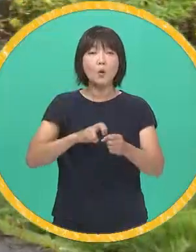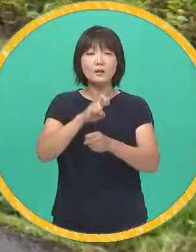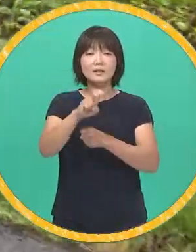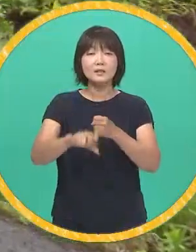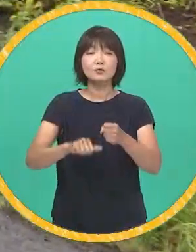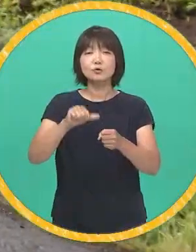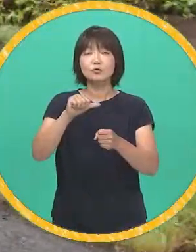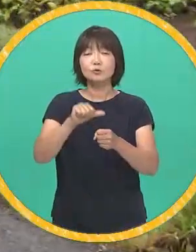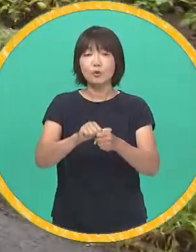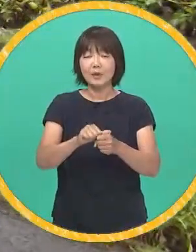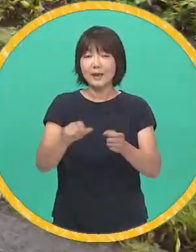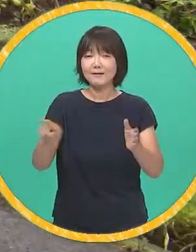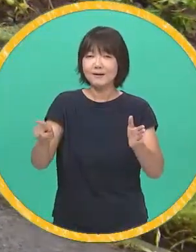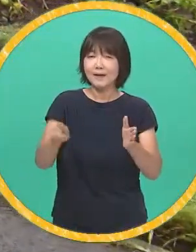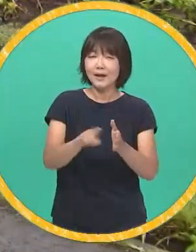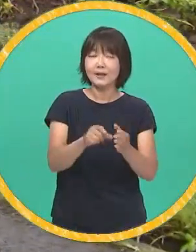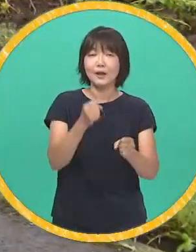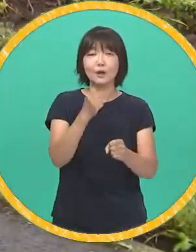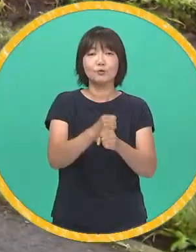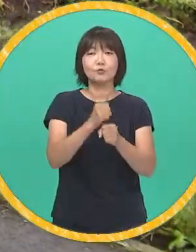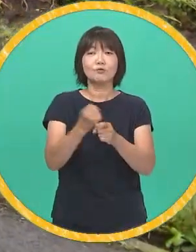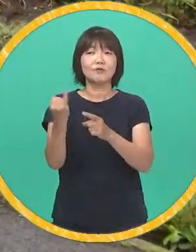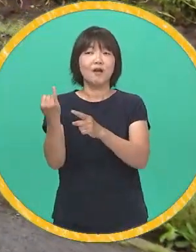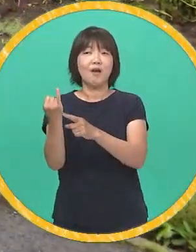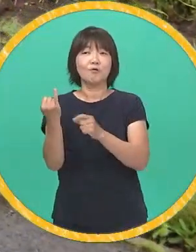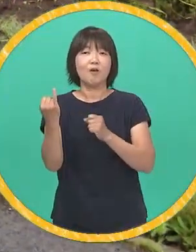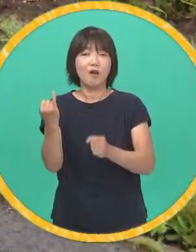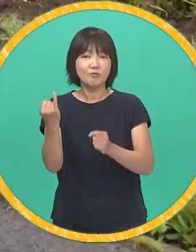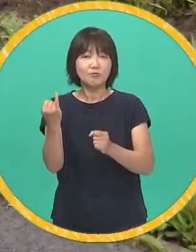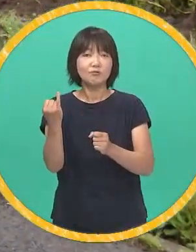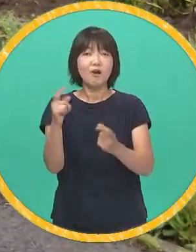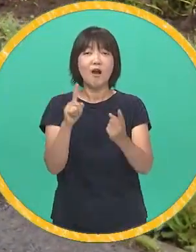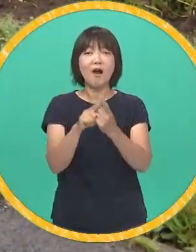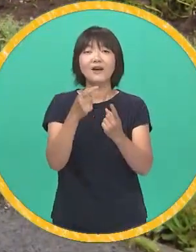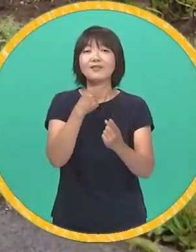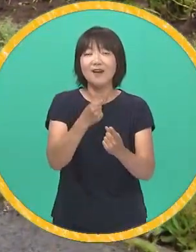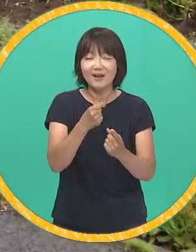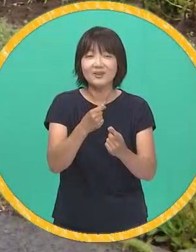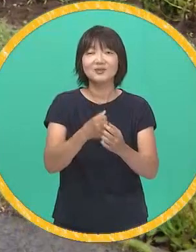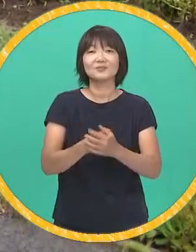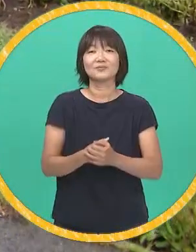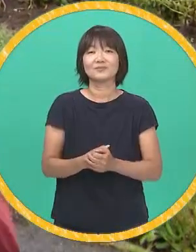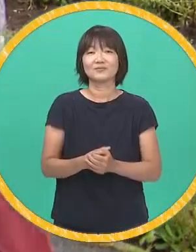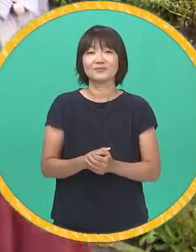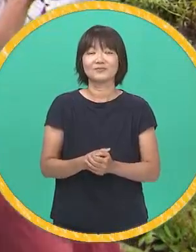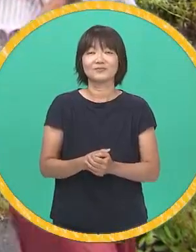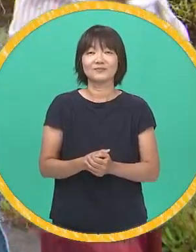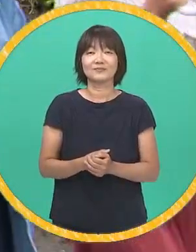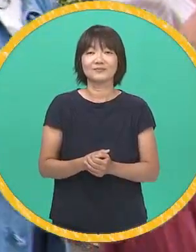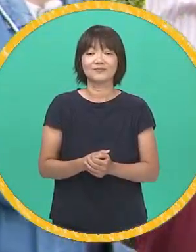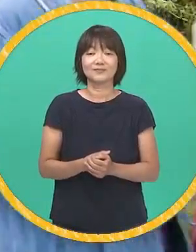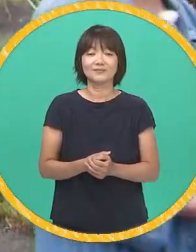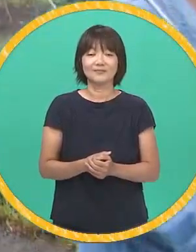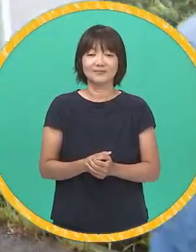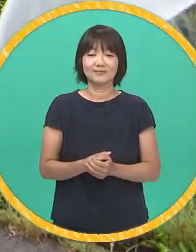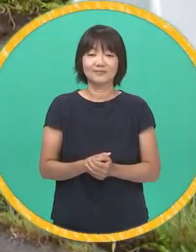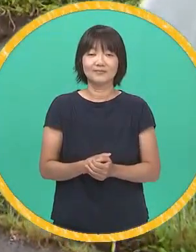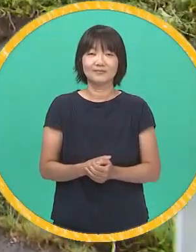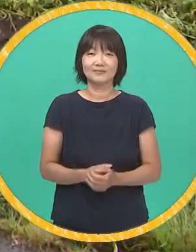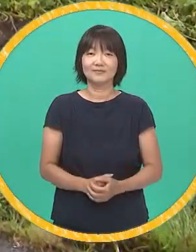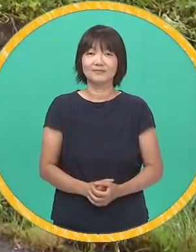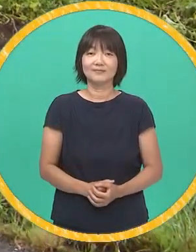年かけて作った形でいらっしゃるんだってええそう会いたいね反対8どちらにいらっしゃるのかし